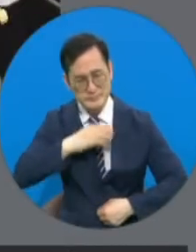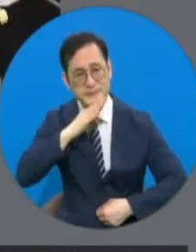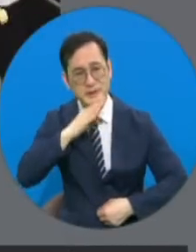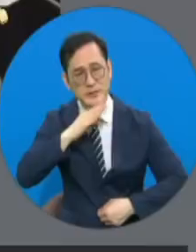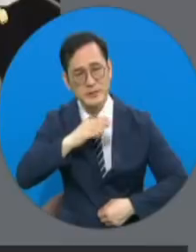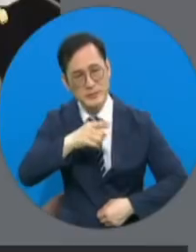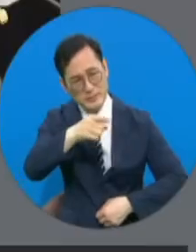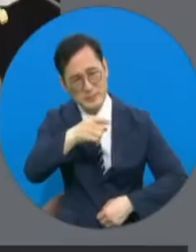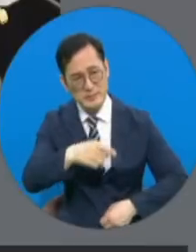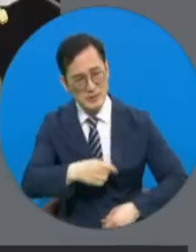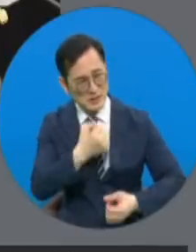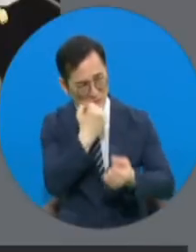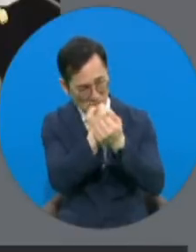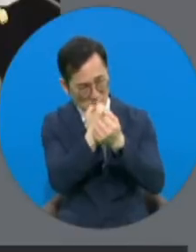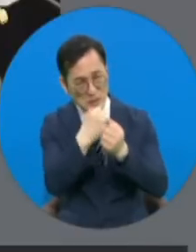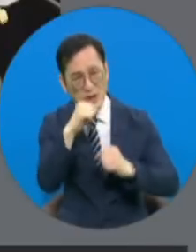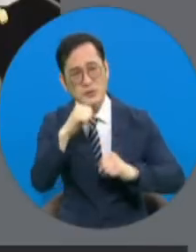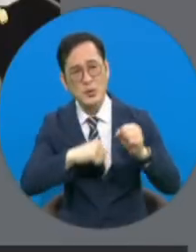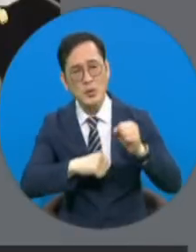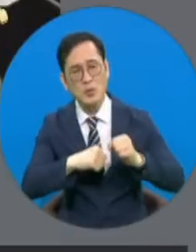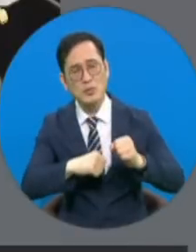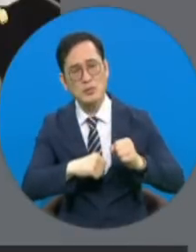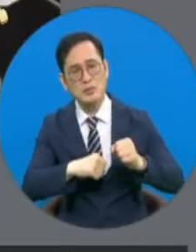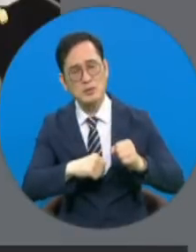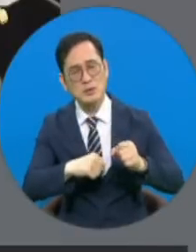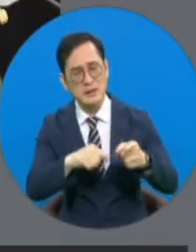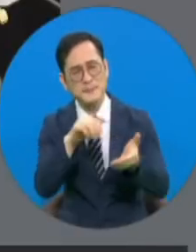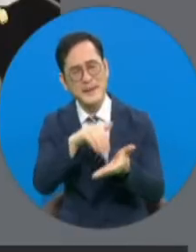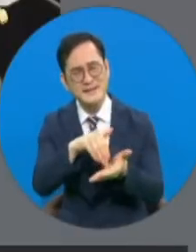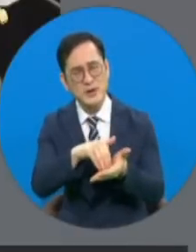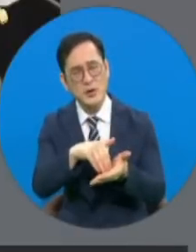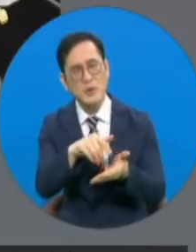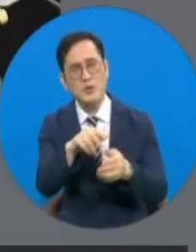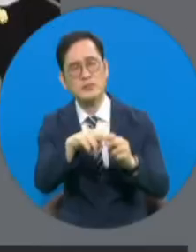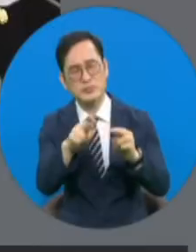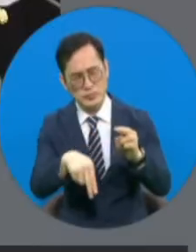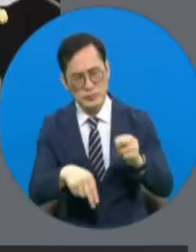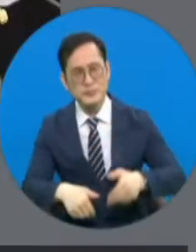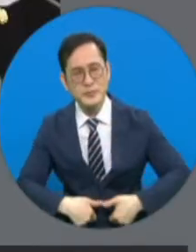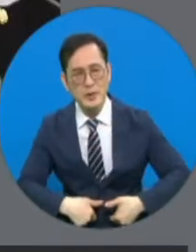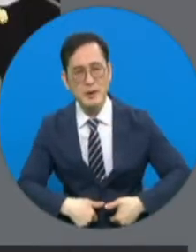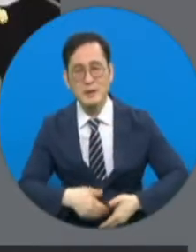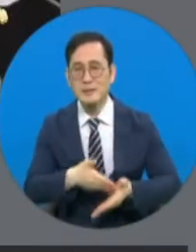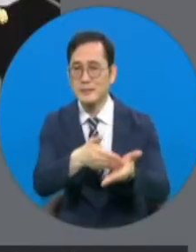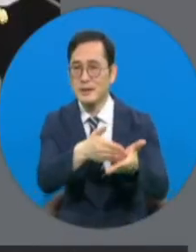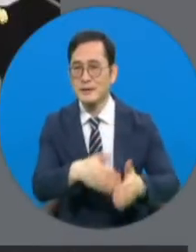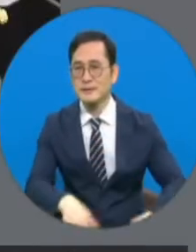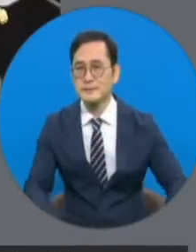같다라며 비판을 했습니다 스스로 사퇴해야 한다라는 의견을 냈습니다